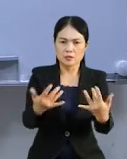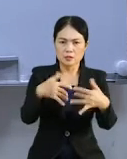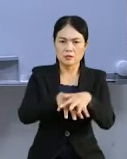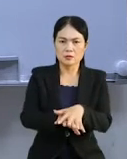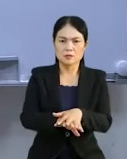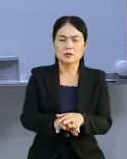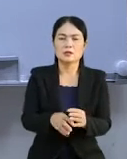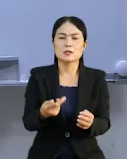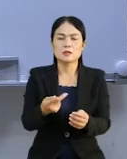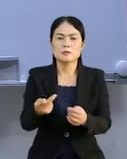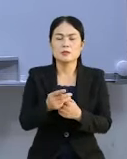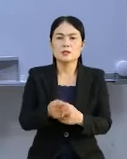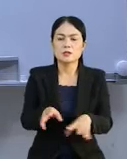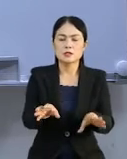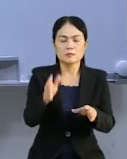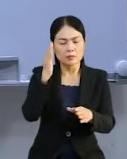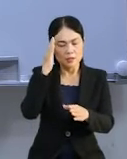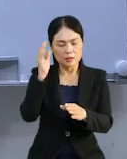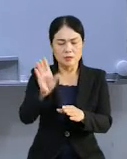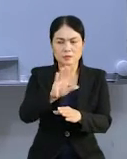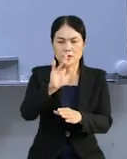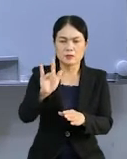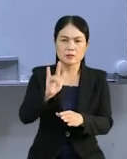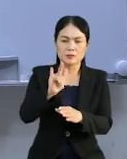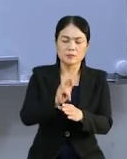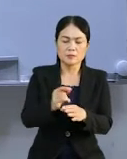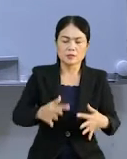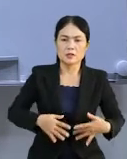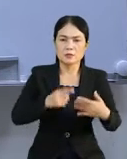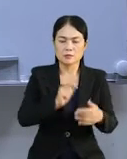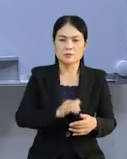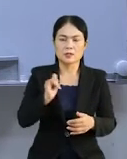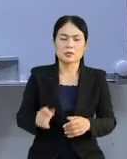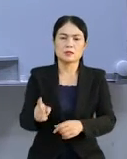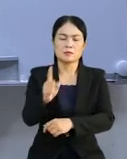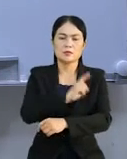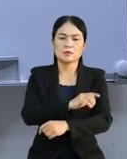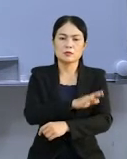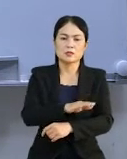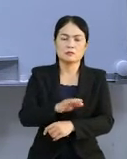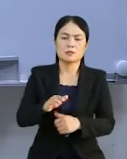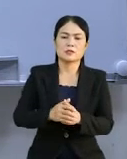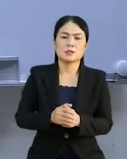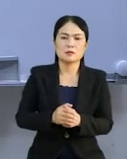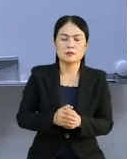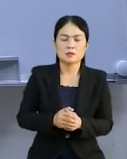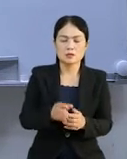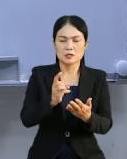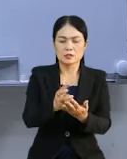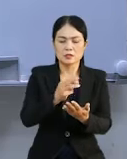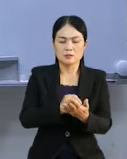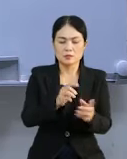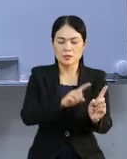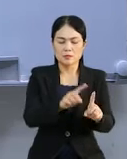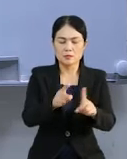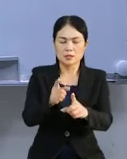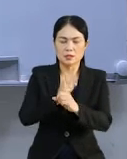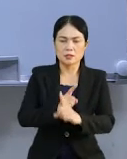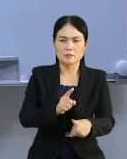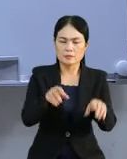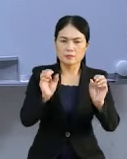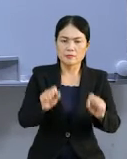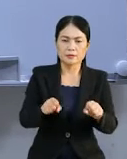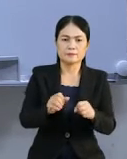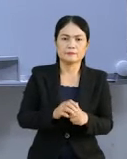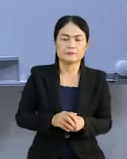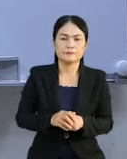hai côn ai nâng dược vì chậm đẹp đăng nít từ prạ prạ nâng nông chi phiếp ru nơi bật chạm thang ngay rộp bọc côn nâng mục vị chiếp xinh xinh tiết tam phiếp